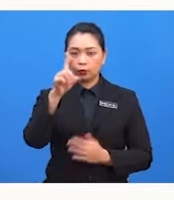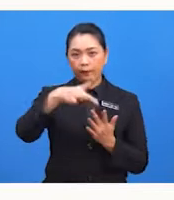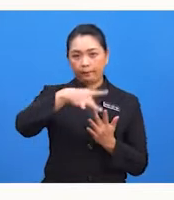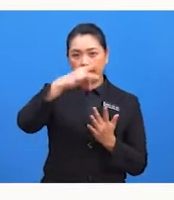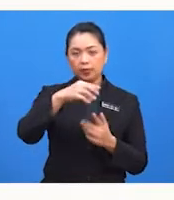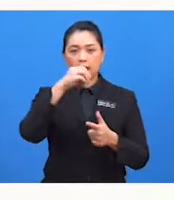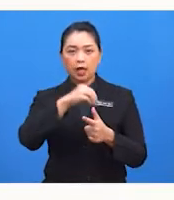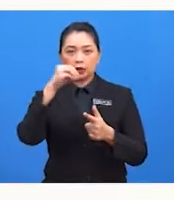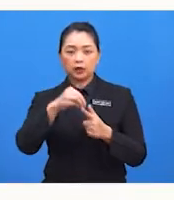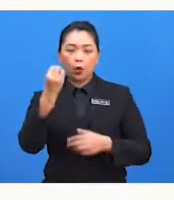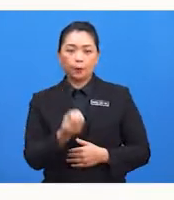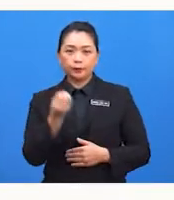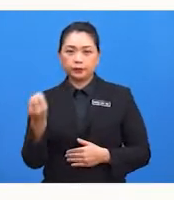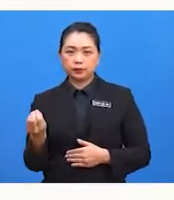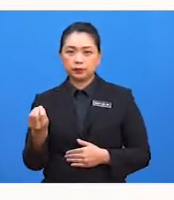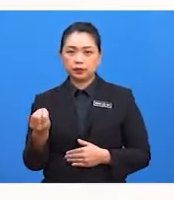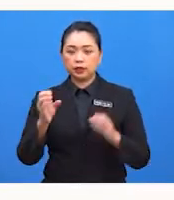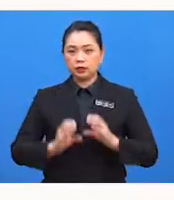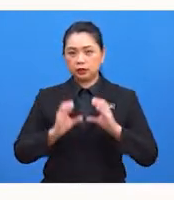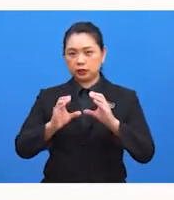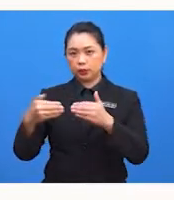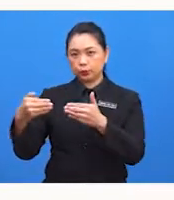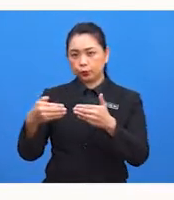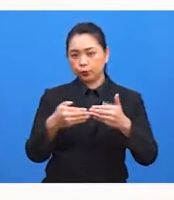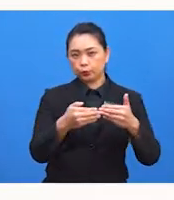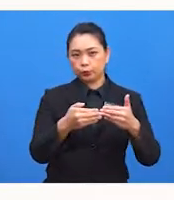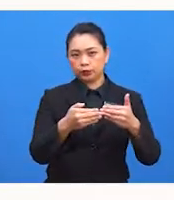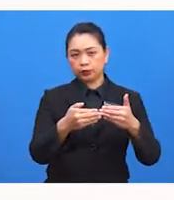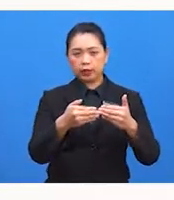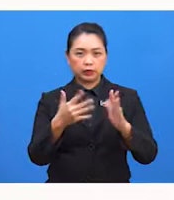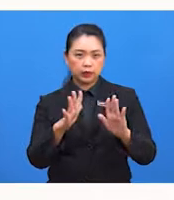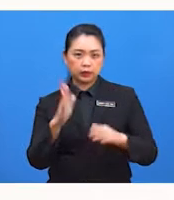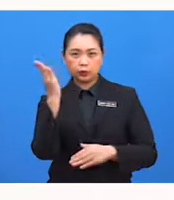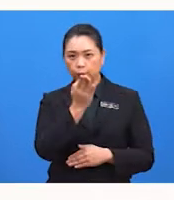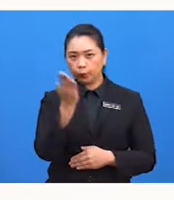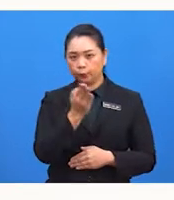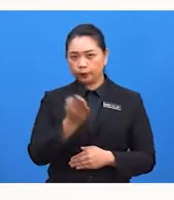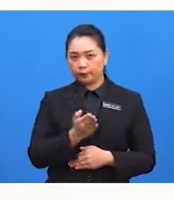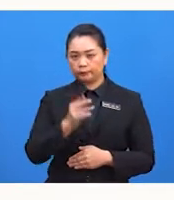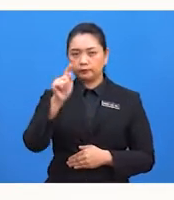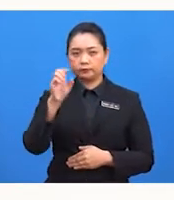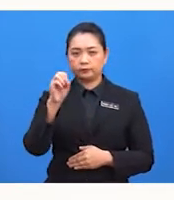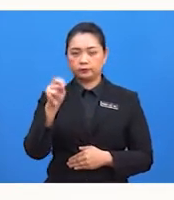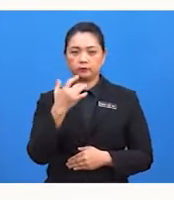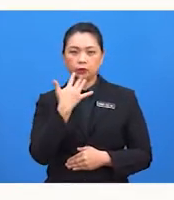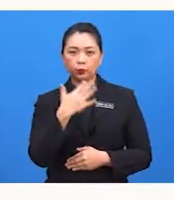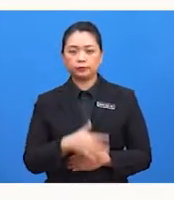terus tanpa lorekan ton warna. Yang ketiga adalah gradient.